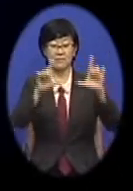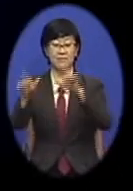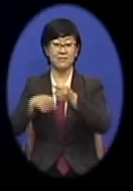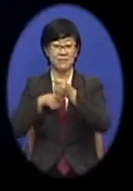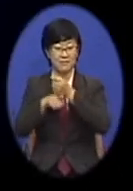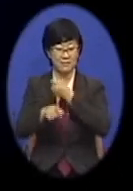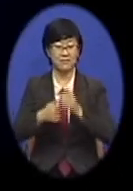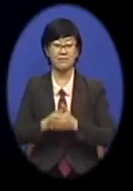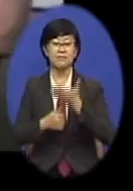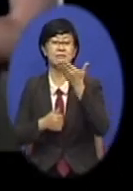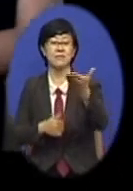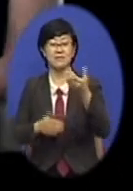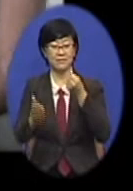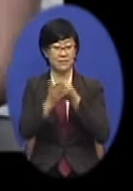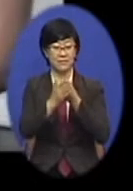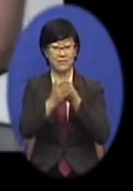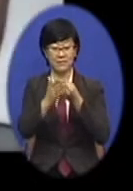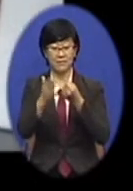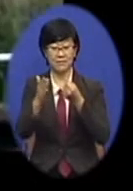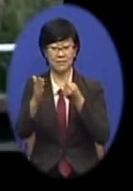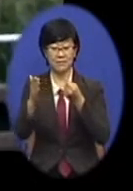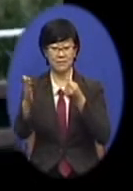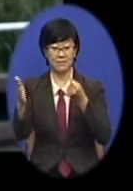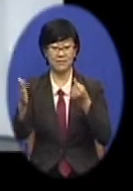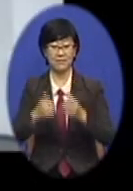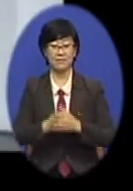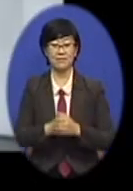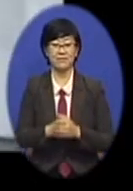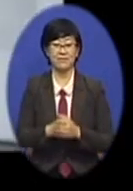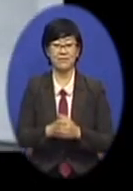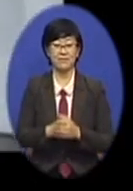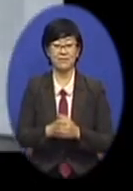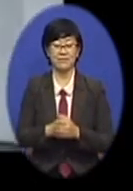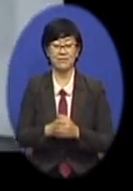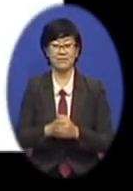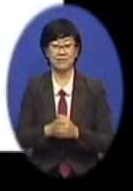내가 사는 이유 너 때문이야.